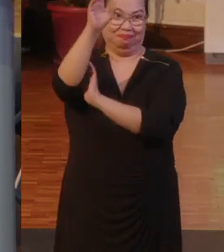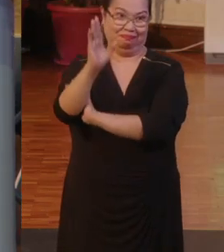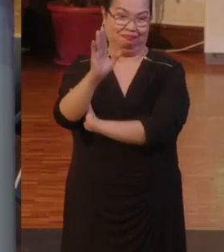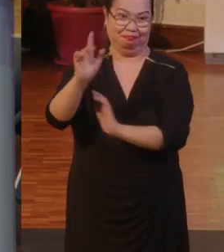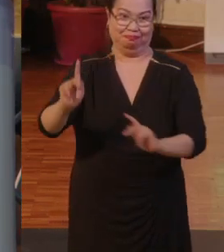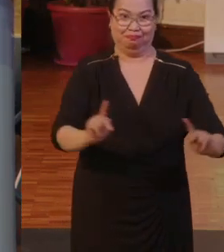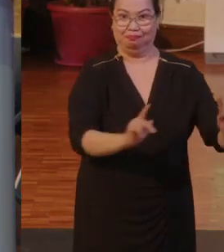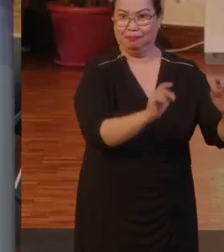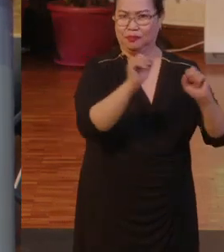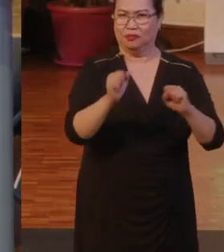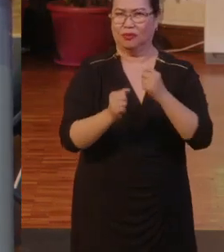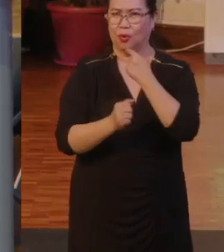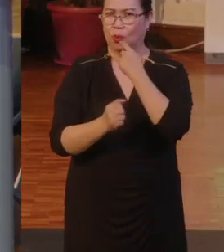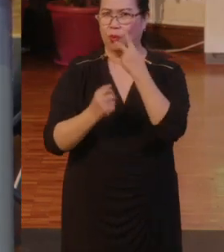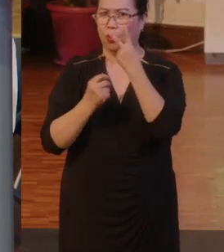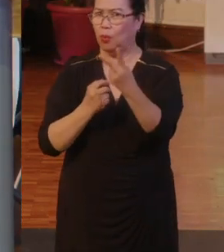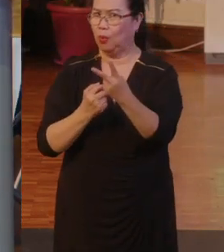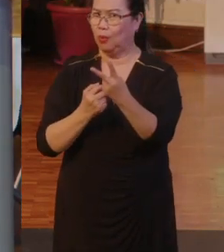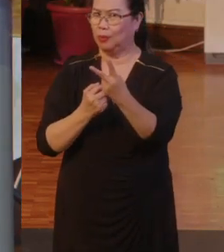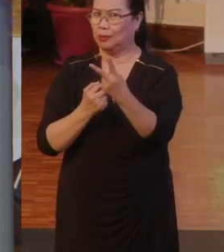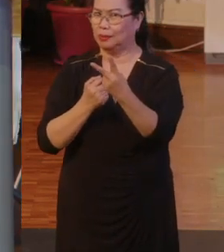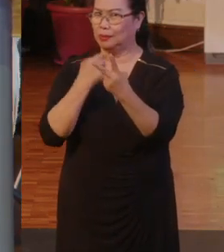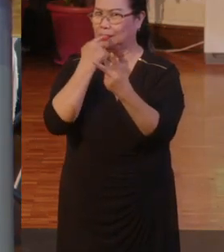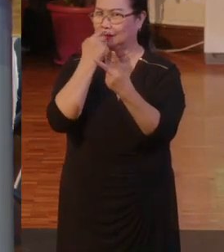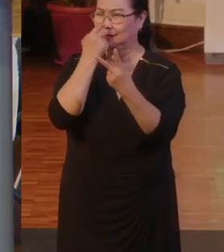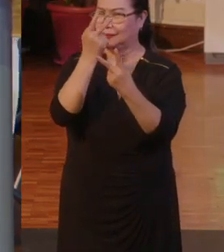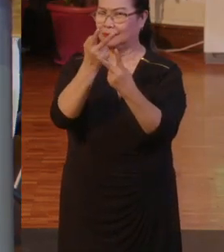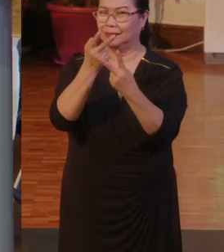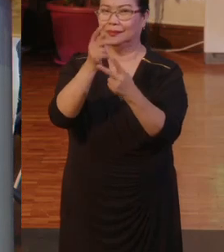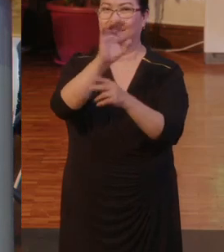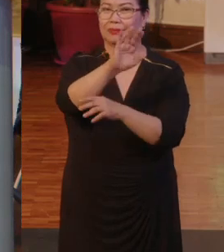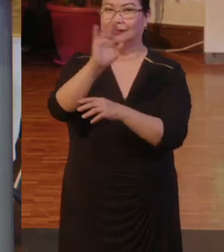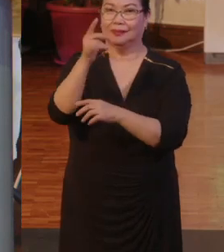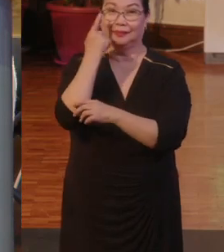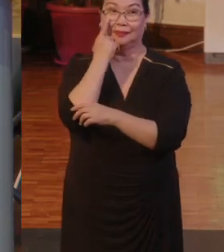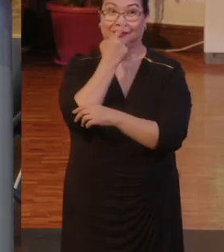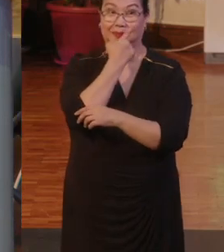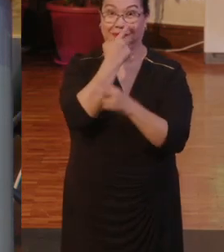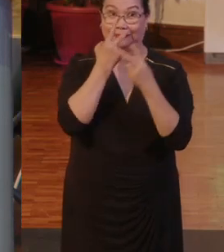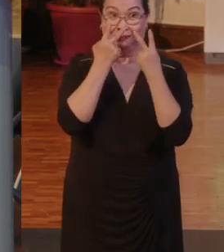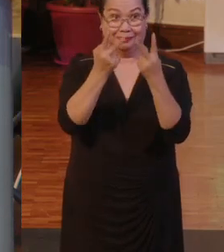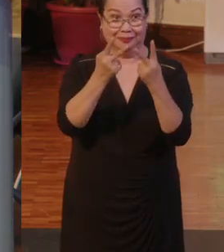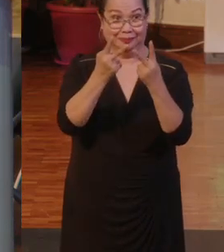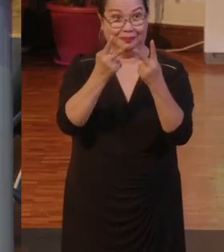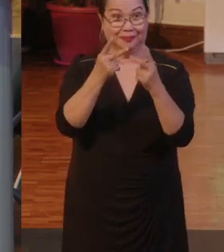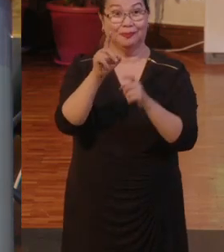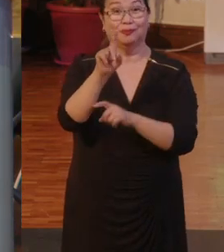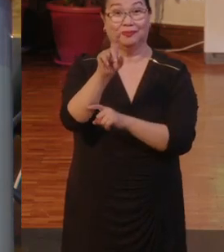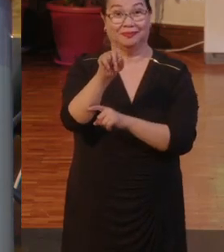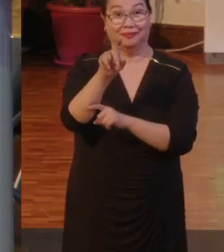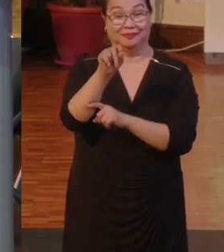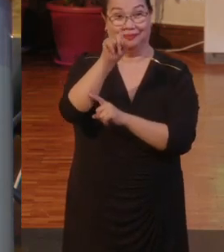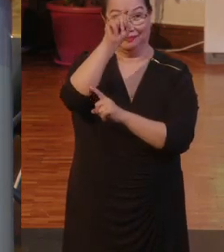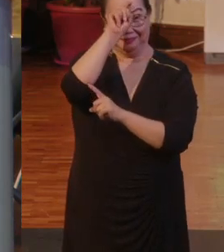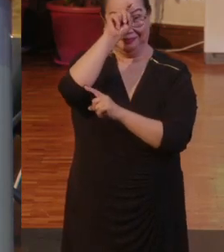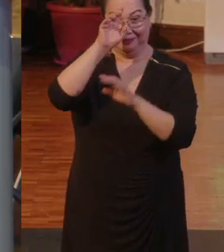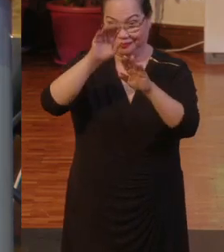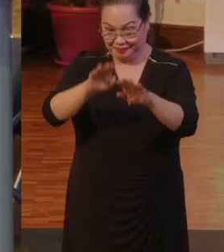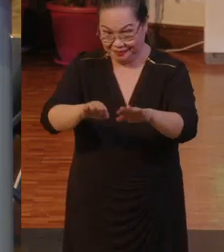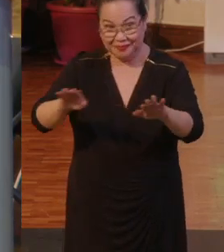nila. Sino sila? Yung sabi ni Joshua dito, and your eyes saw what I did in Egypt. Yung mga